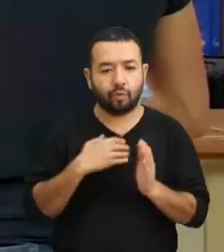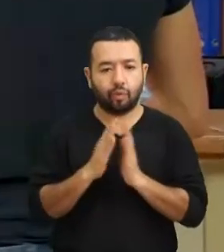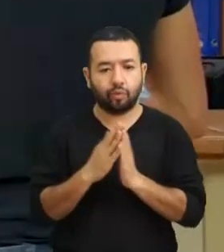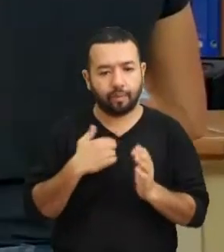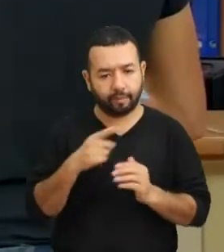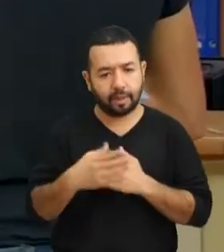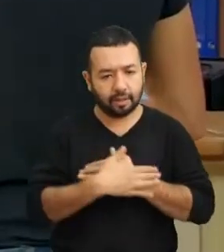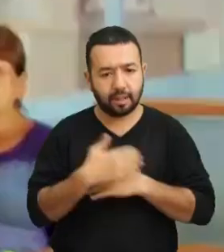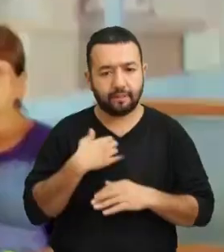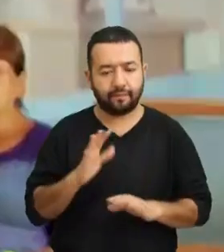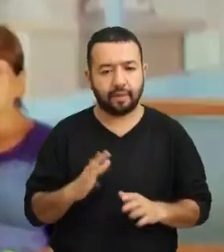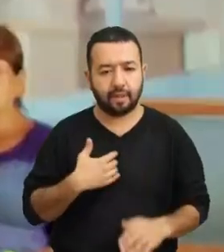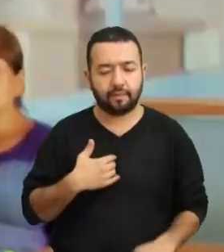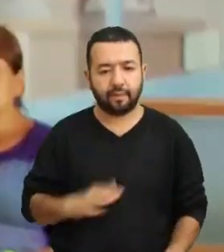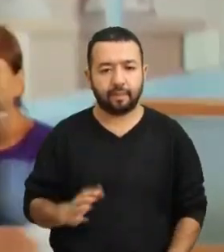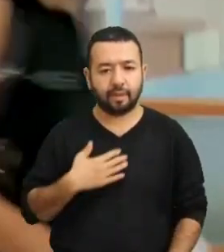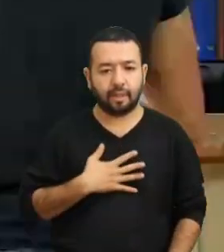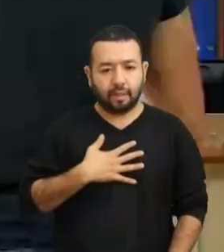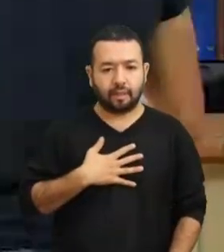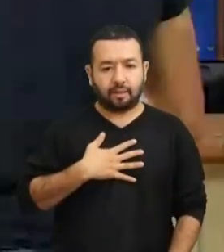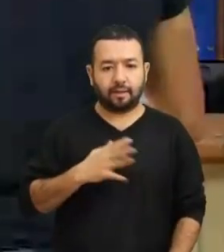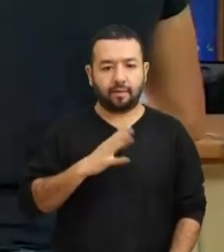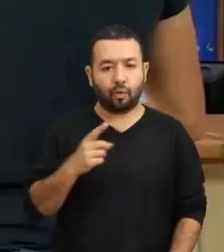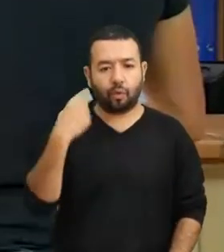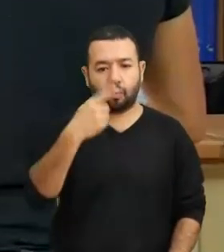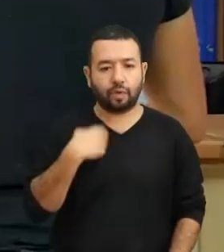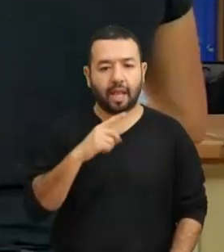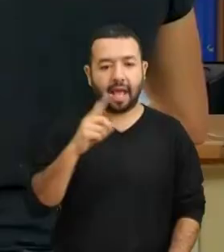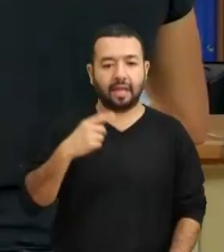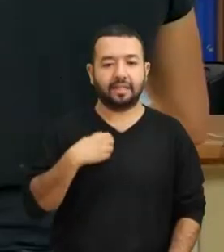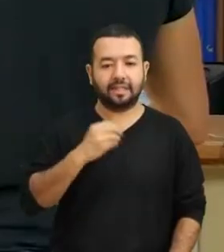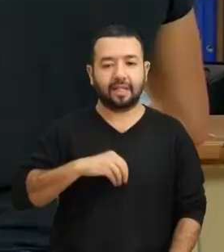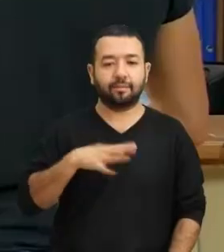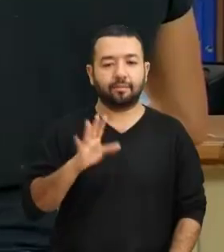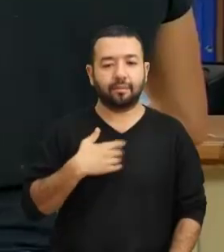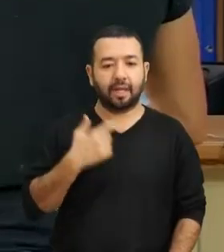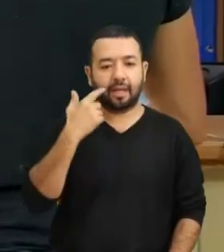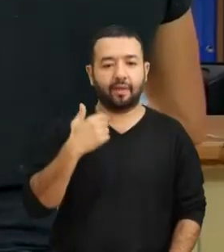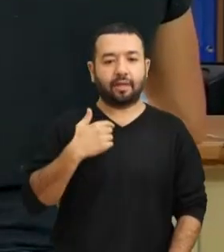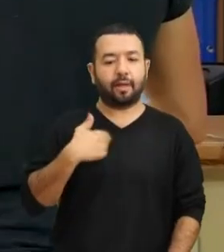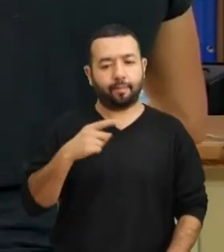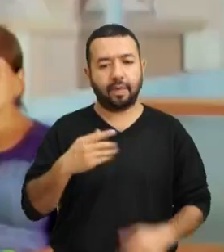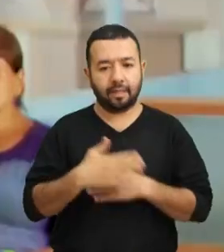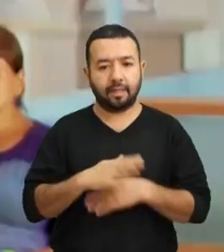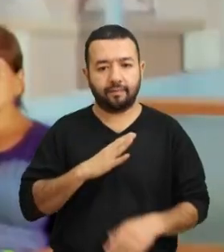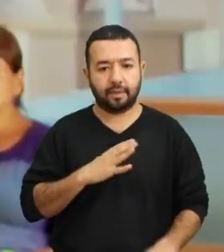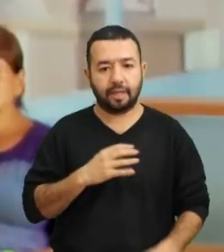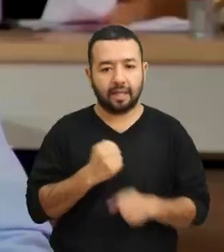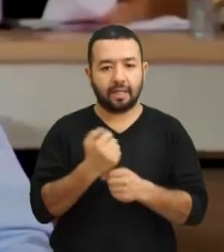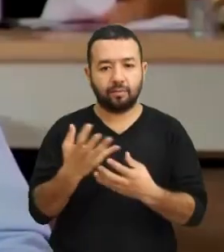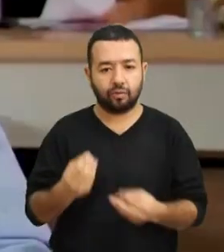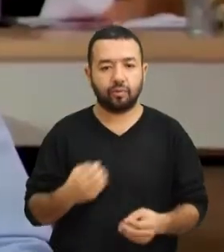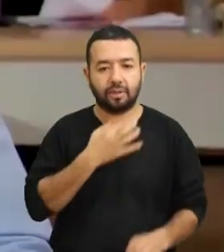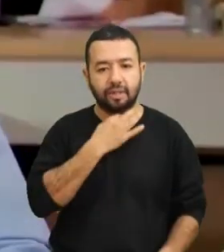dilerim. Ben yardımcı olacağım tabii ki de. Ya bir hıçkırık tuttu da beni. O yüzden hayır manasında kafamı böyle yukarı kaldırdım. Ben yardımcı olurum. Geçmiş